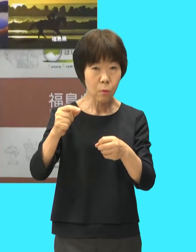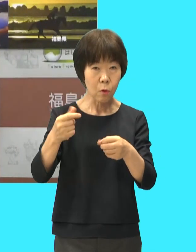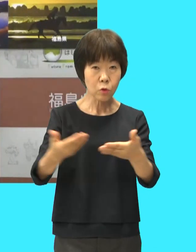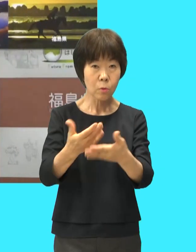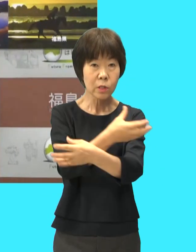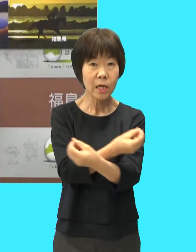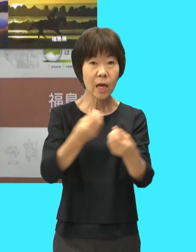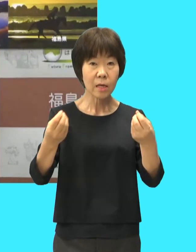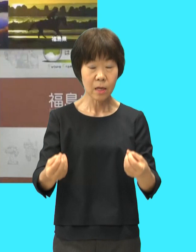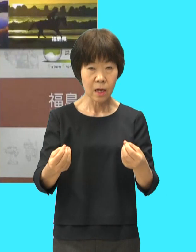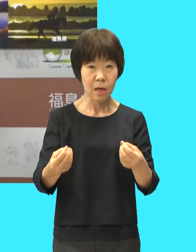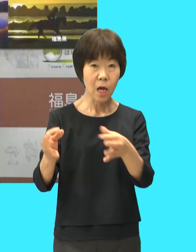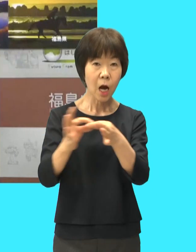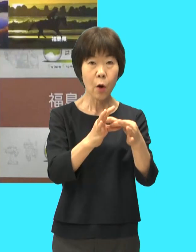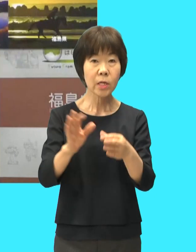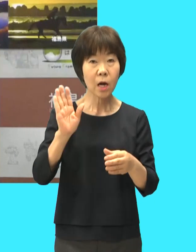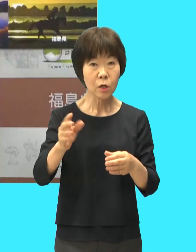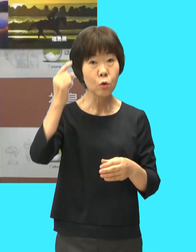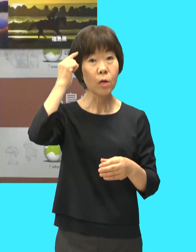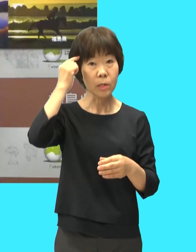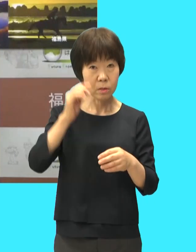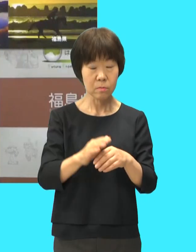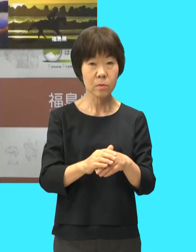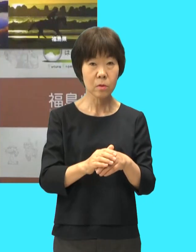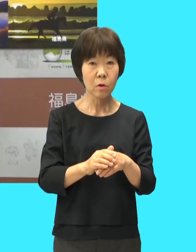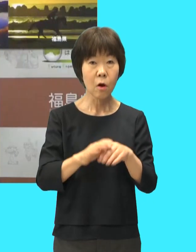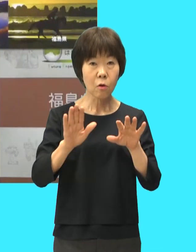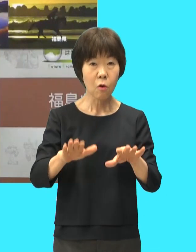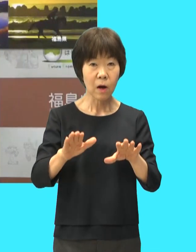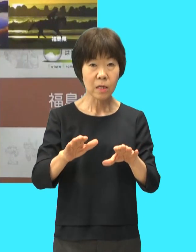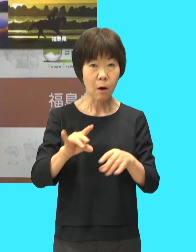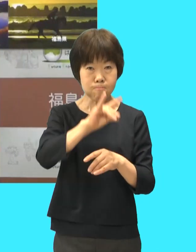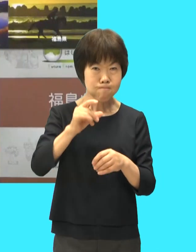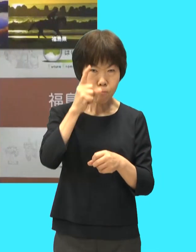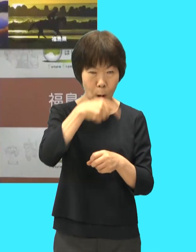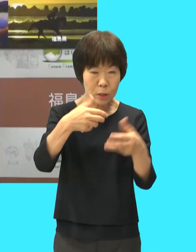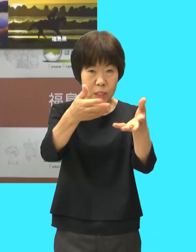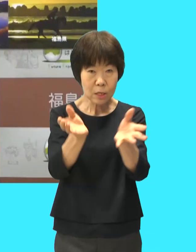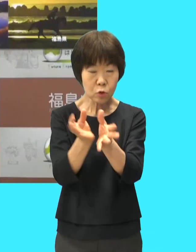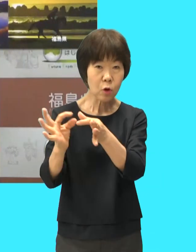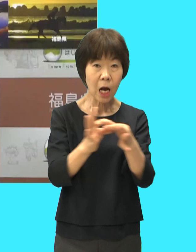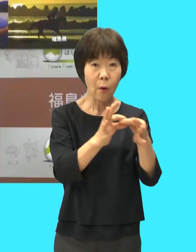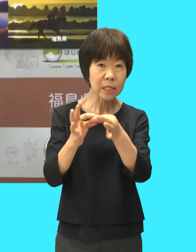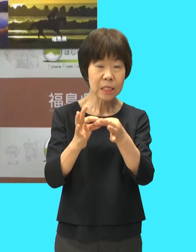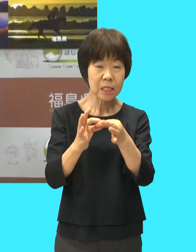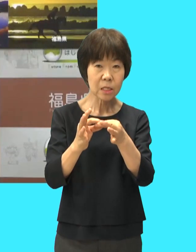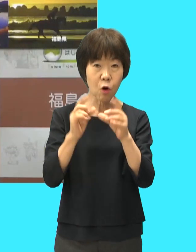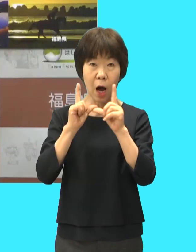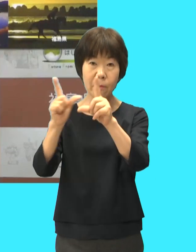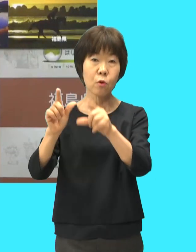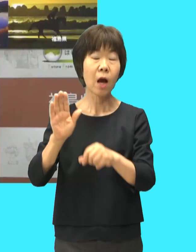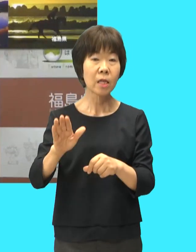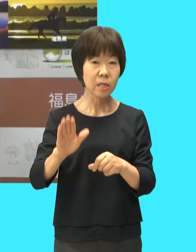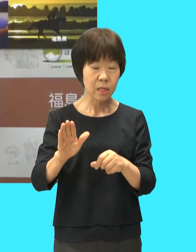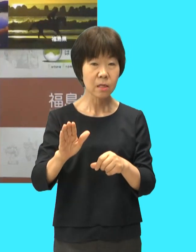整形で仕事北条さんと関わっていいと思うんですけど今回のこの反社会勢力とか悪いみたいなものをまあはくになっ